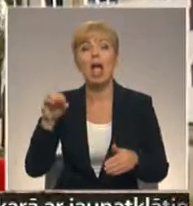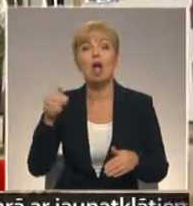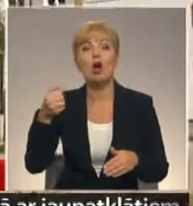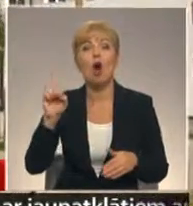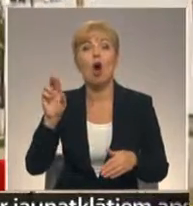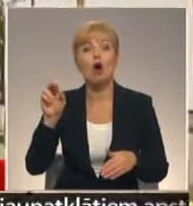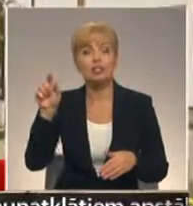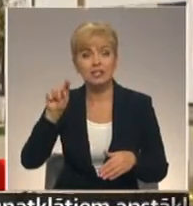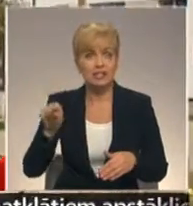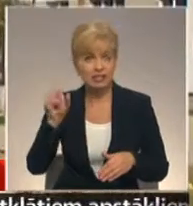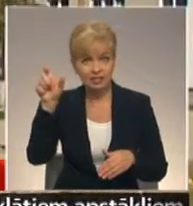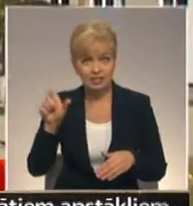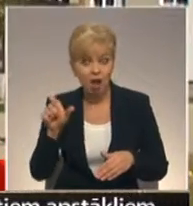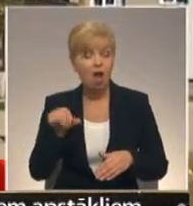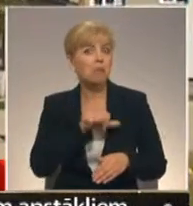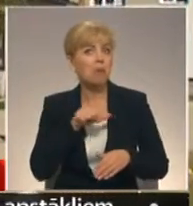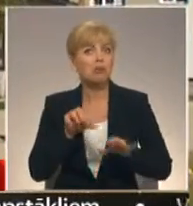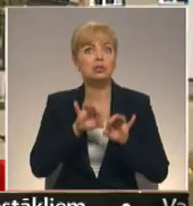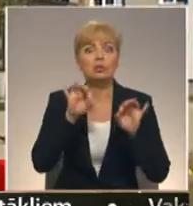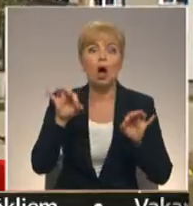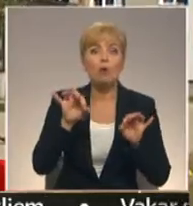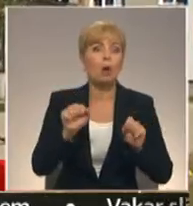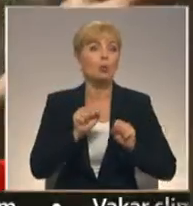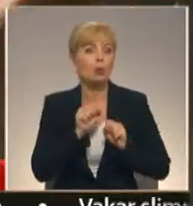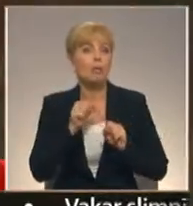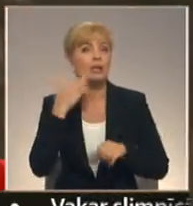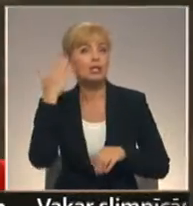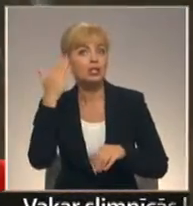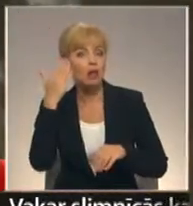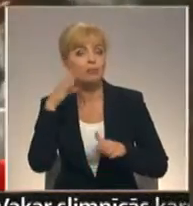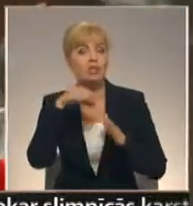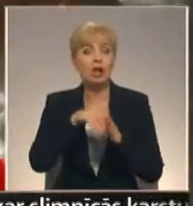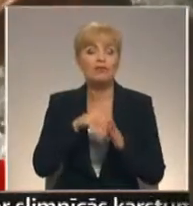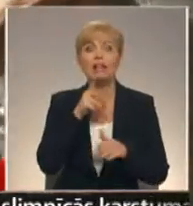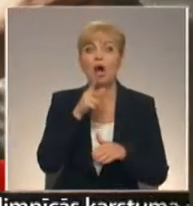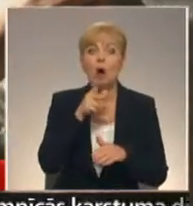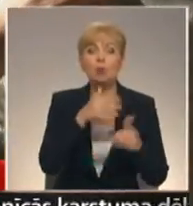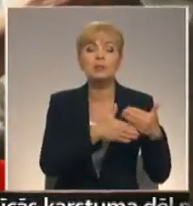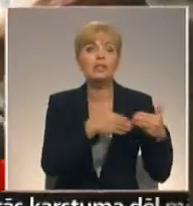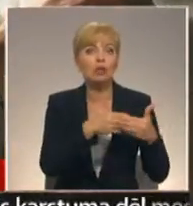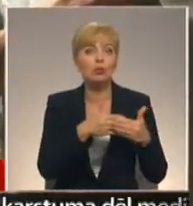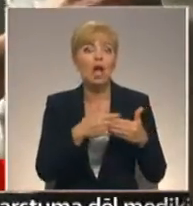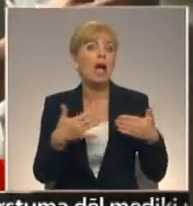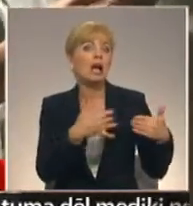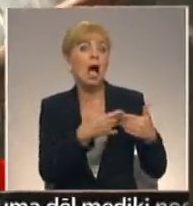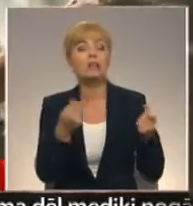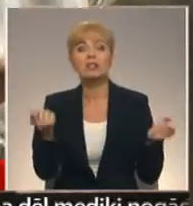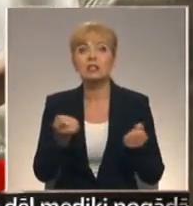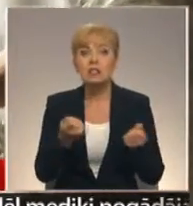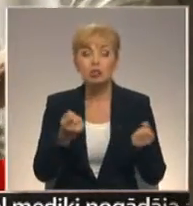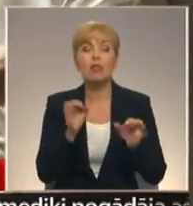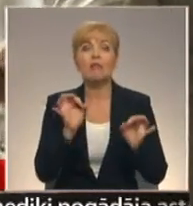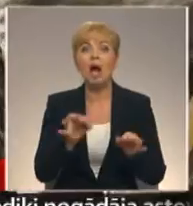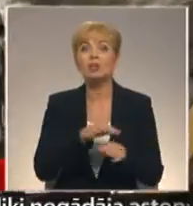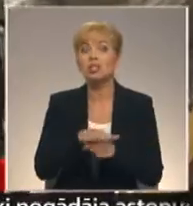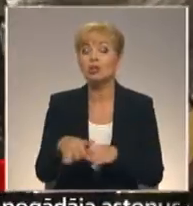Perševics. Sākotnēji pat nobijies, ka izsapņoto un maketā ietverto ideju par Daugavpils cietokšņa kara zirga spoku nāksies